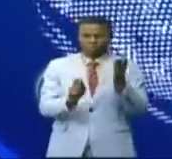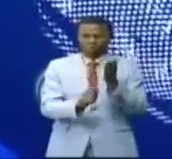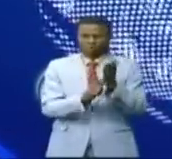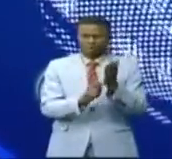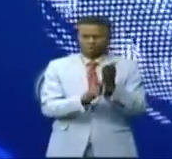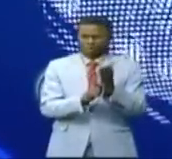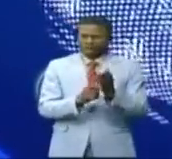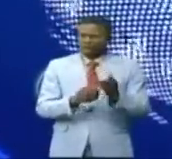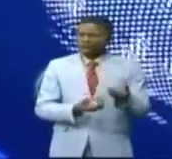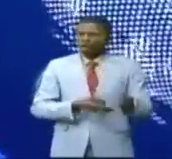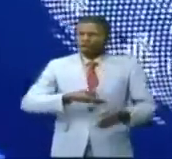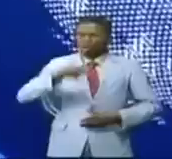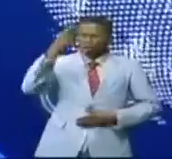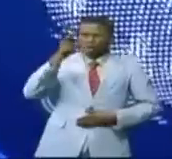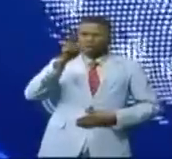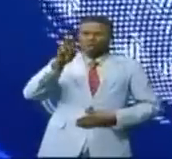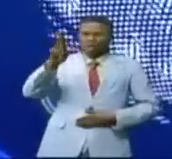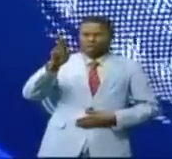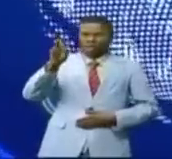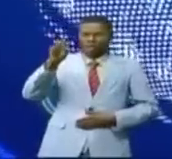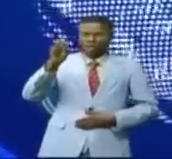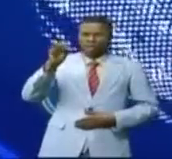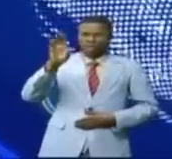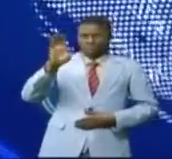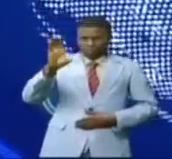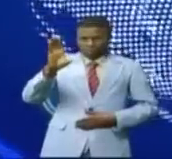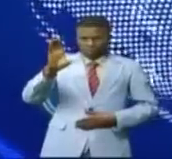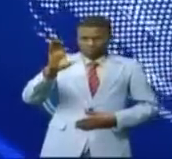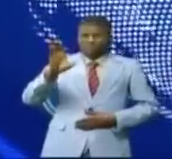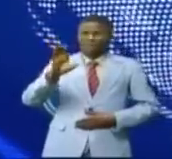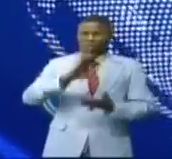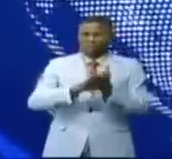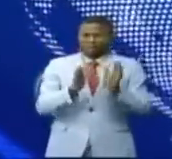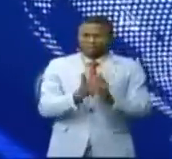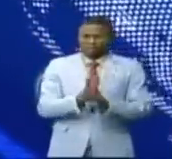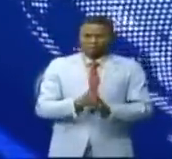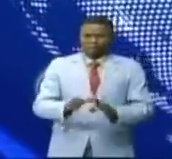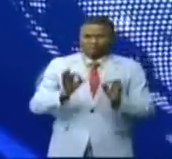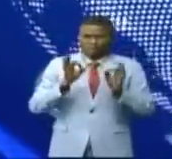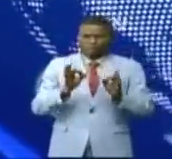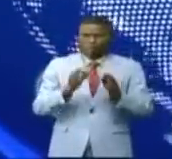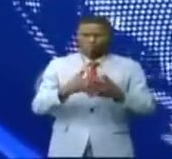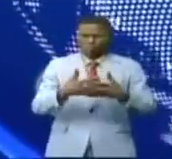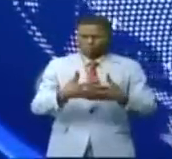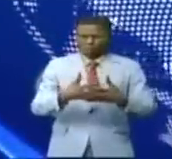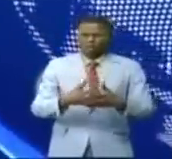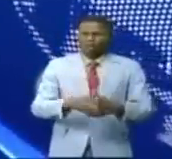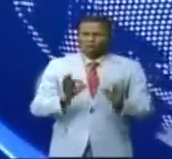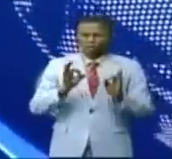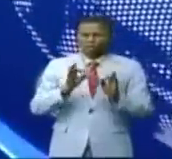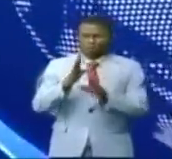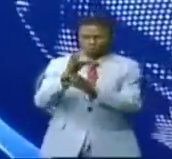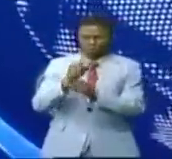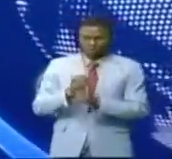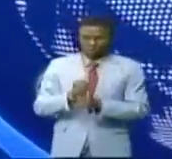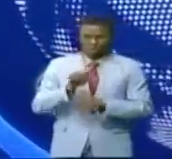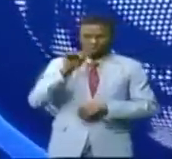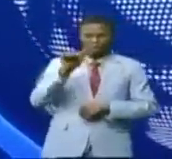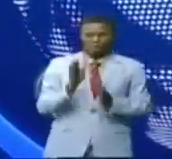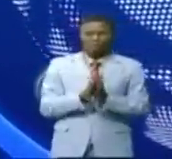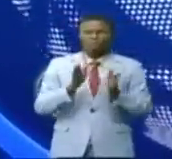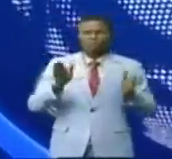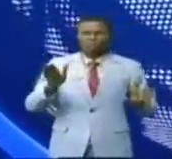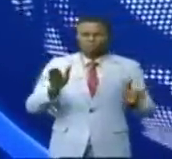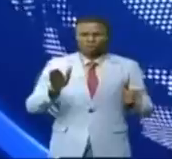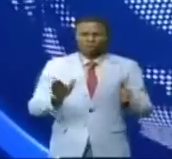la radio télévision nationale congolaise renouvelé ce matériel et équipement pour ce faire son directeur général par